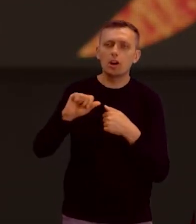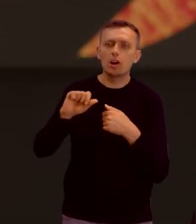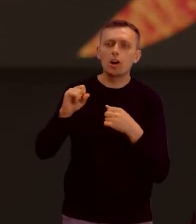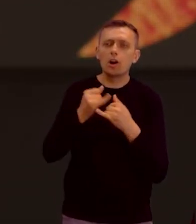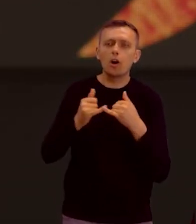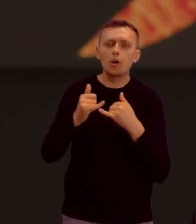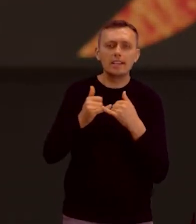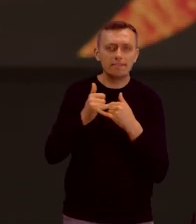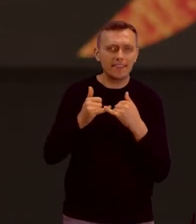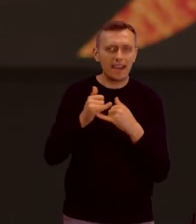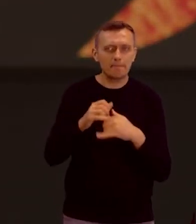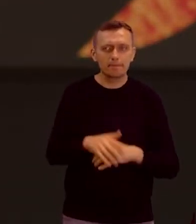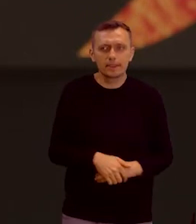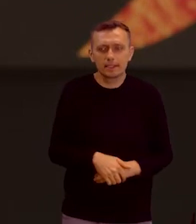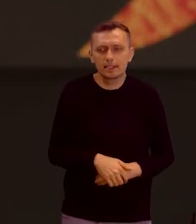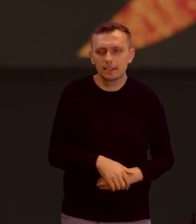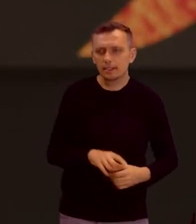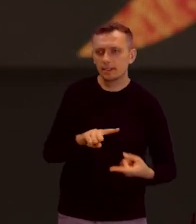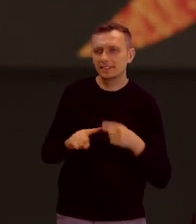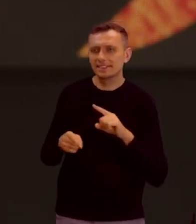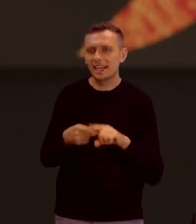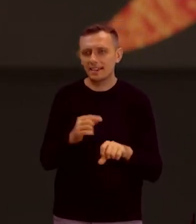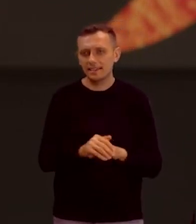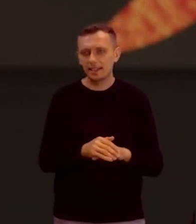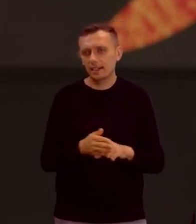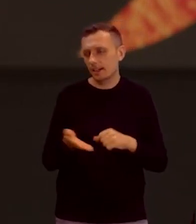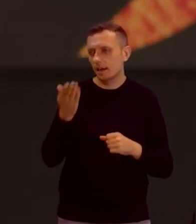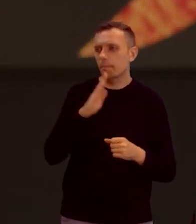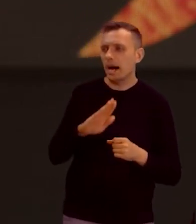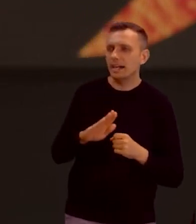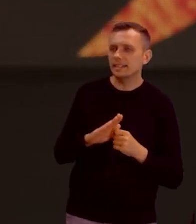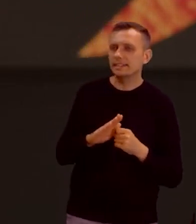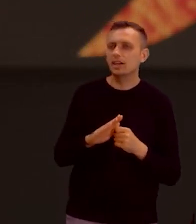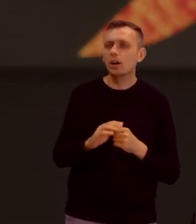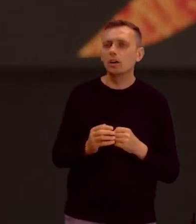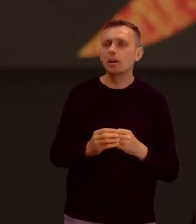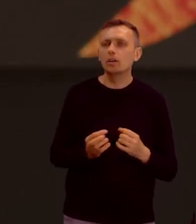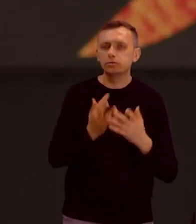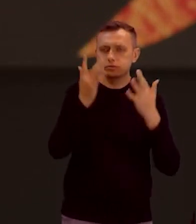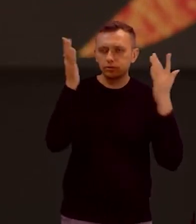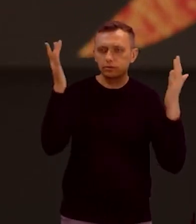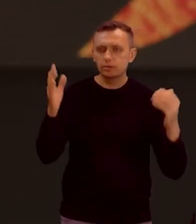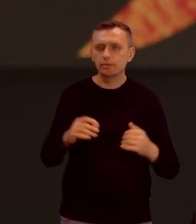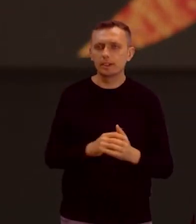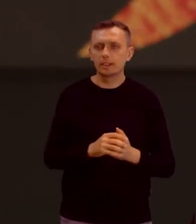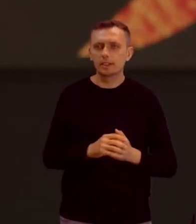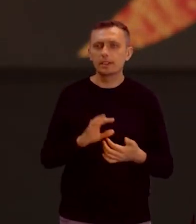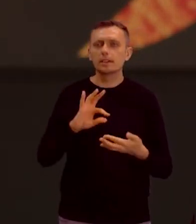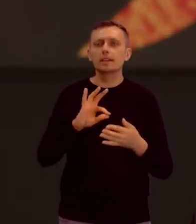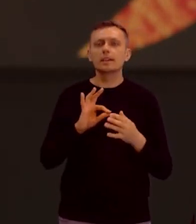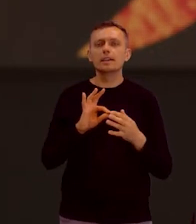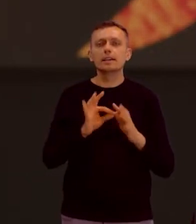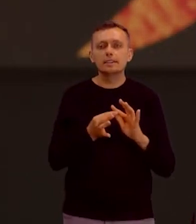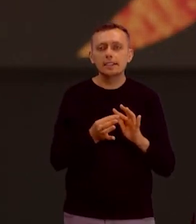pędy oliwek? Właśnie mówią o wielkim potencjale na przyszłość. Dojrzałe drzewa oliwne dają owoce,